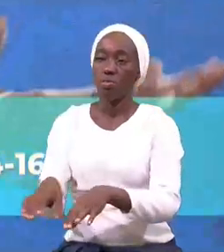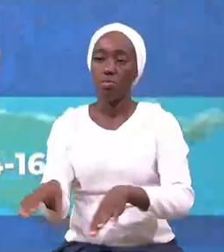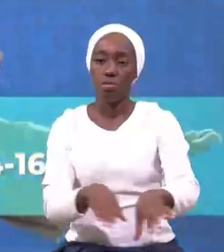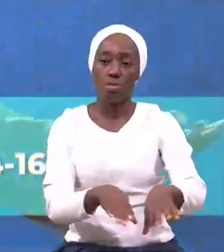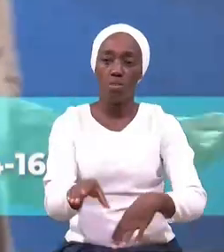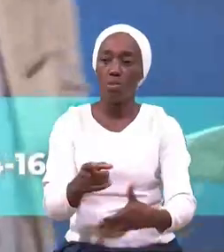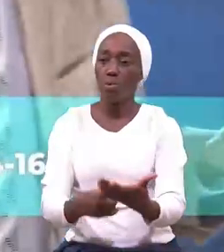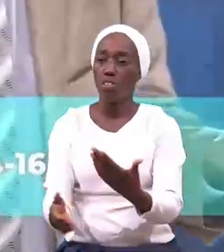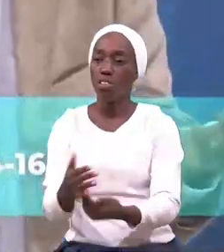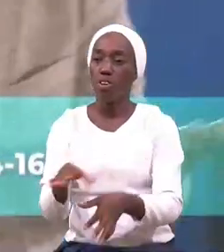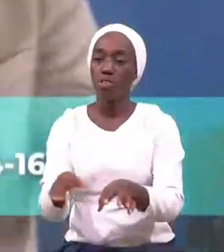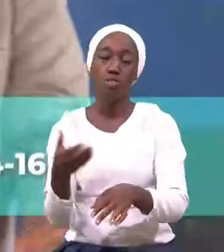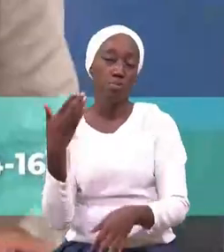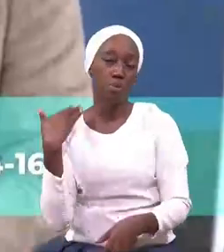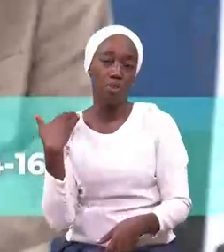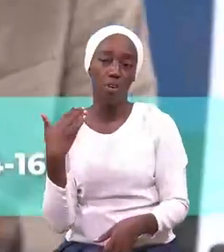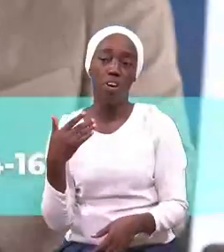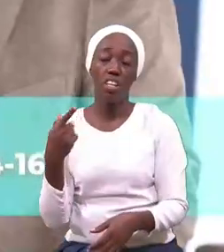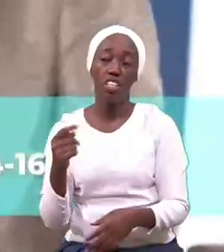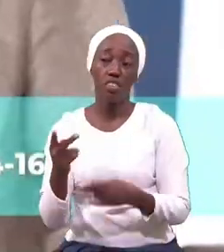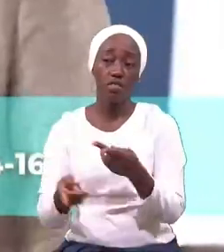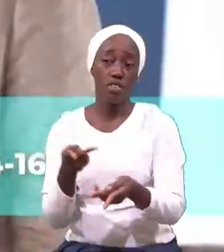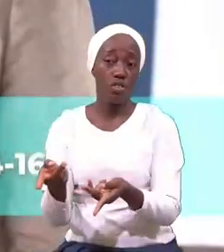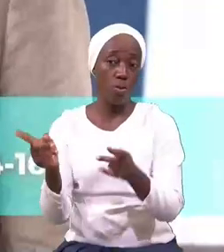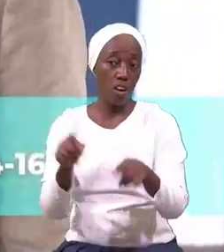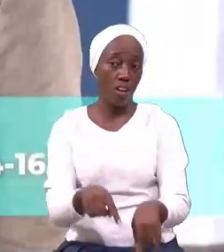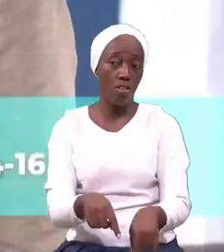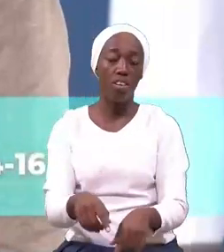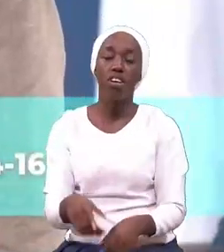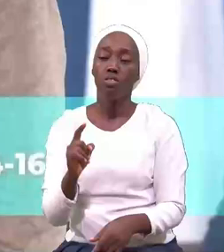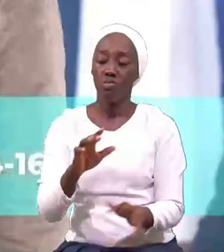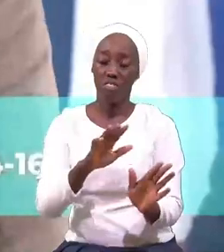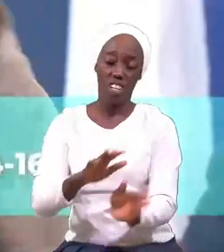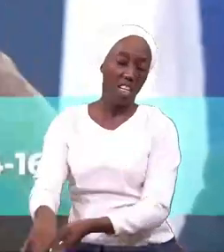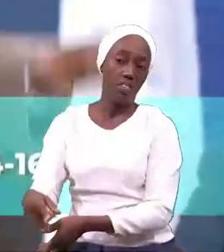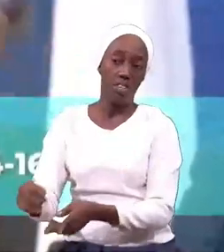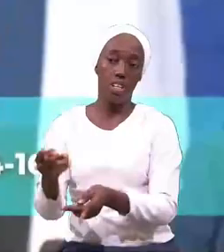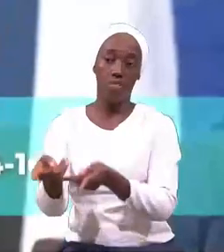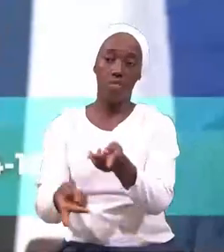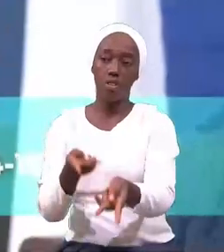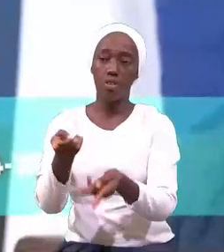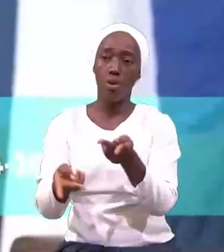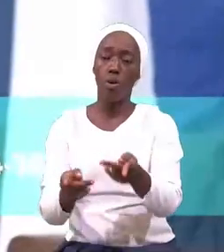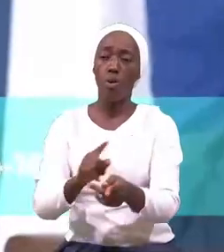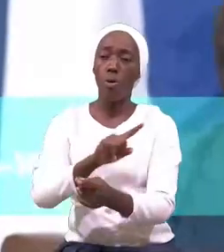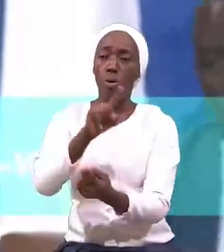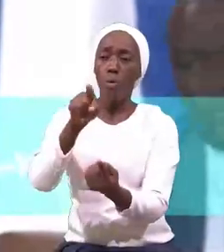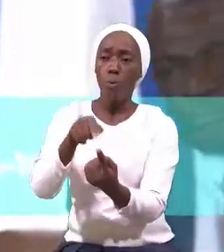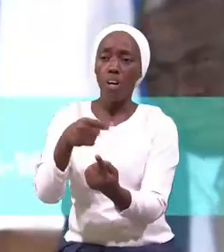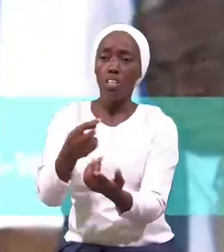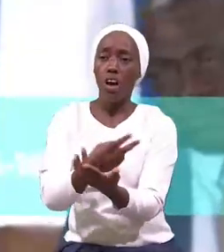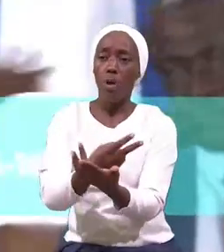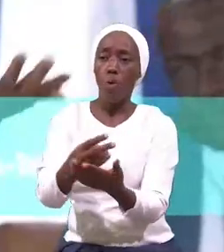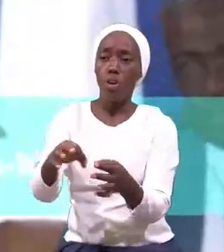Et tu continues à faire ce que tu faisais avant qu'il ne vienne. Tu abandonnes l'étranger. Mais quand le